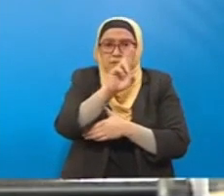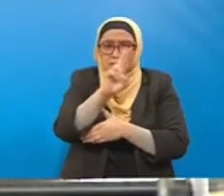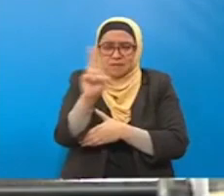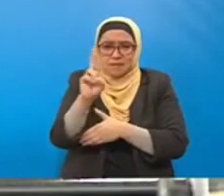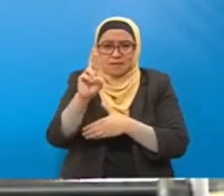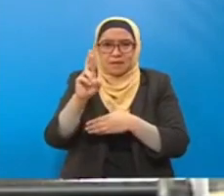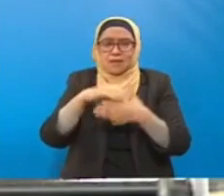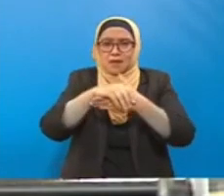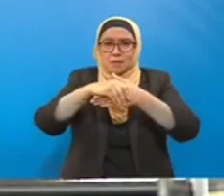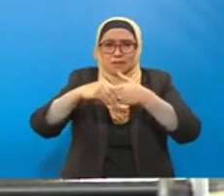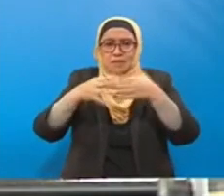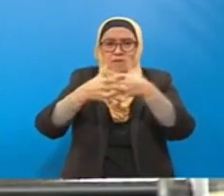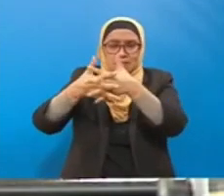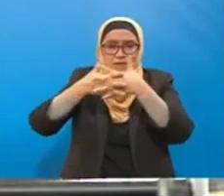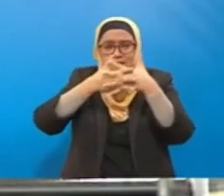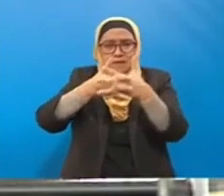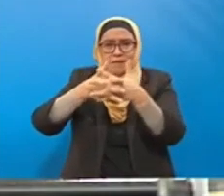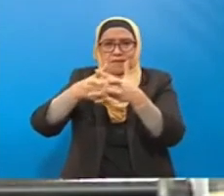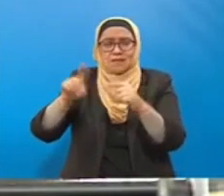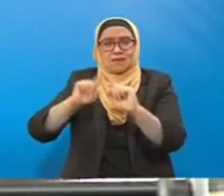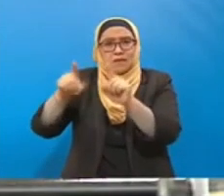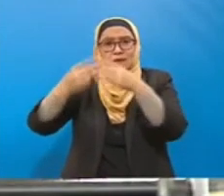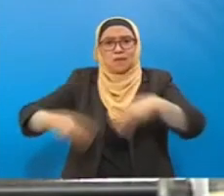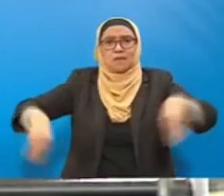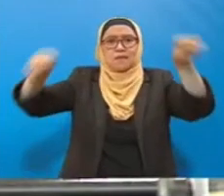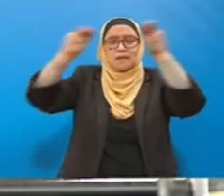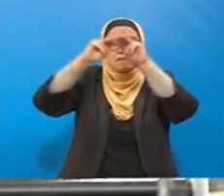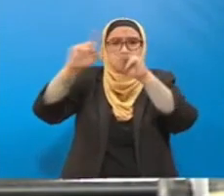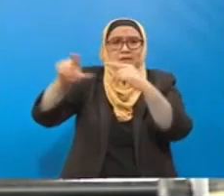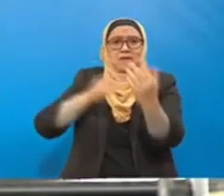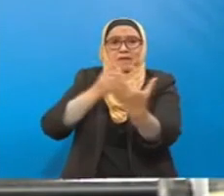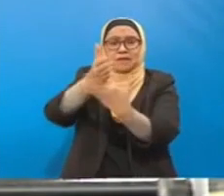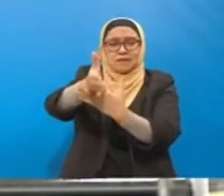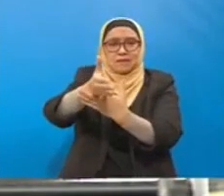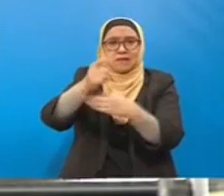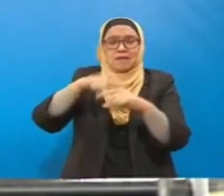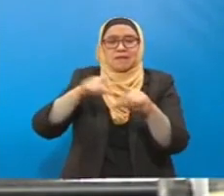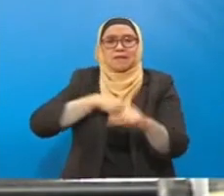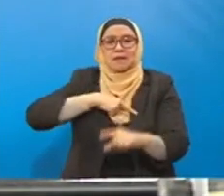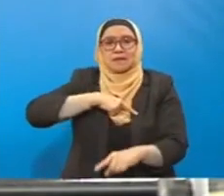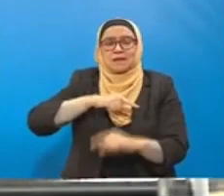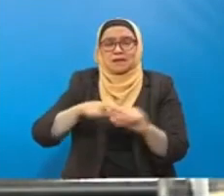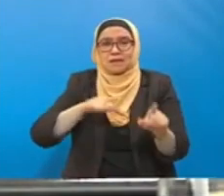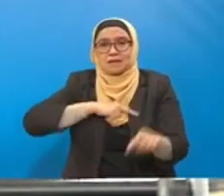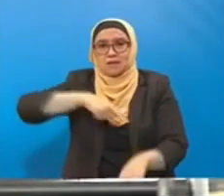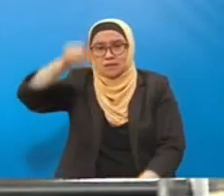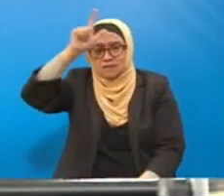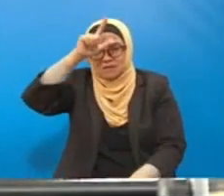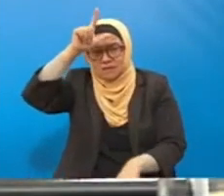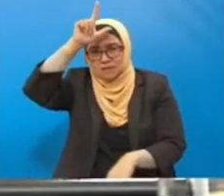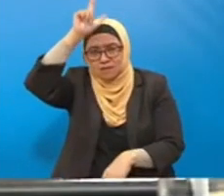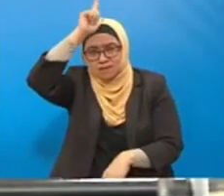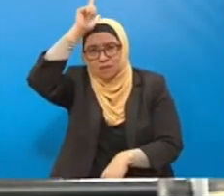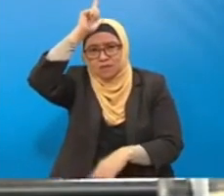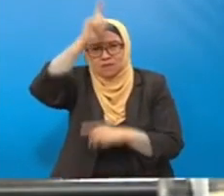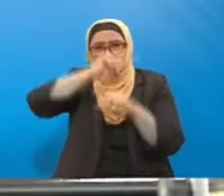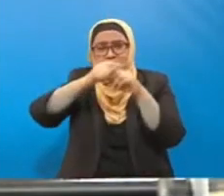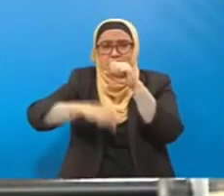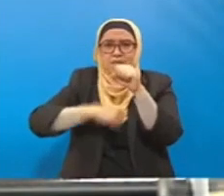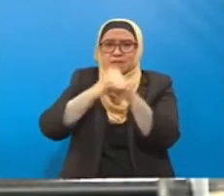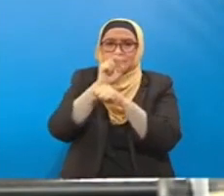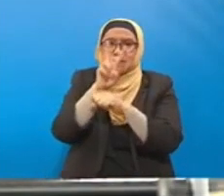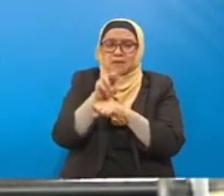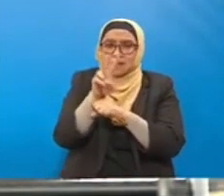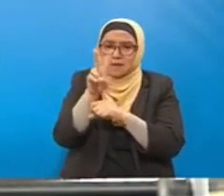al-aqsha melalui Kementerian awqaf jorden pada bulan ogos 2021 dan sumbangan